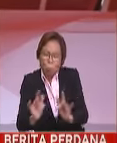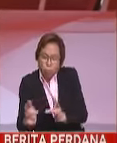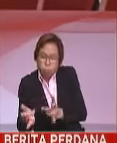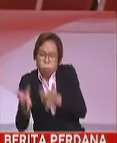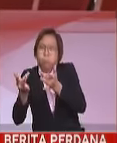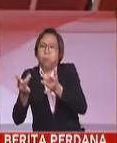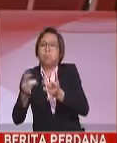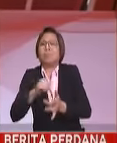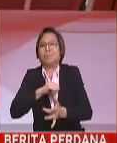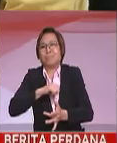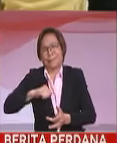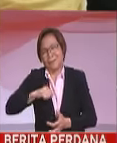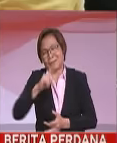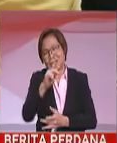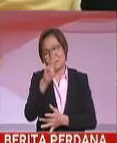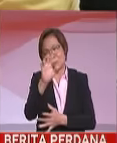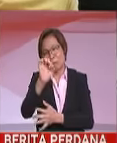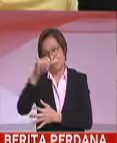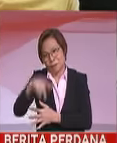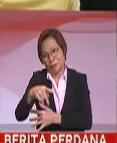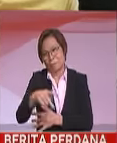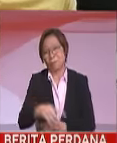terdesak.